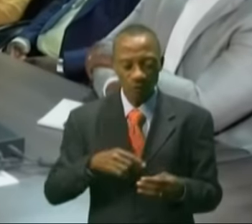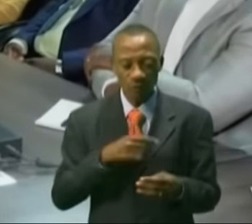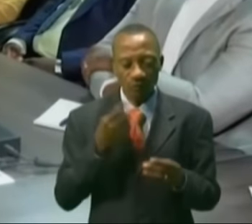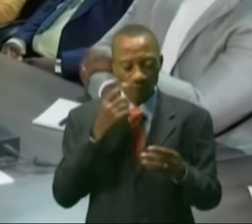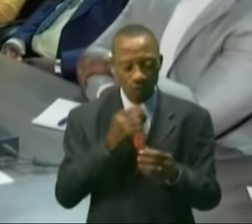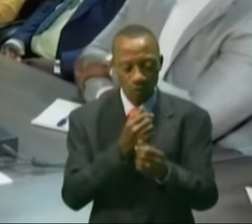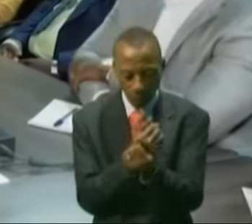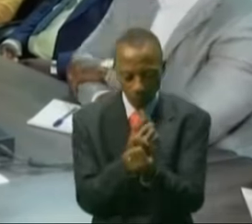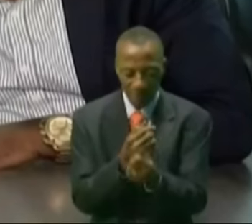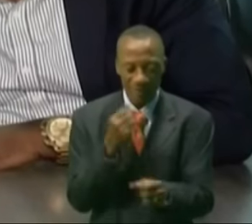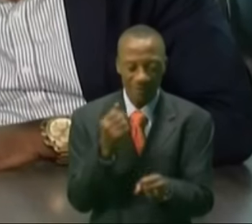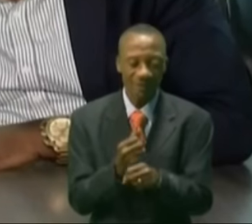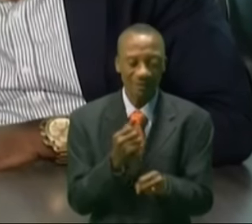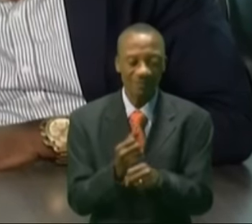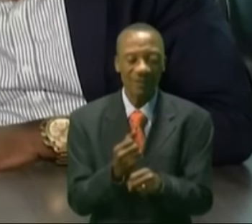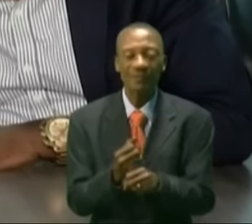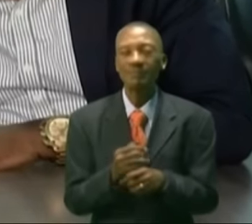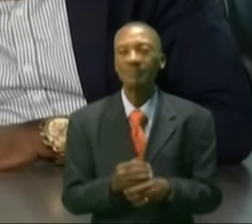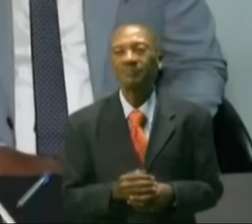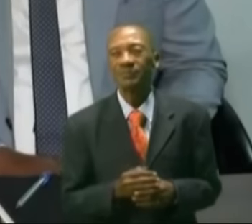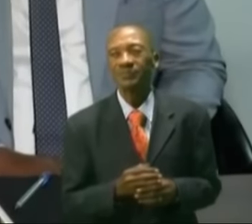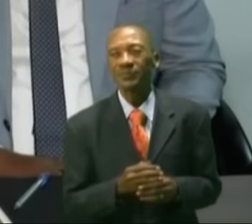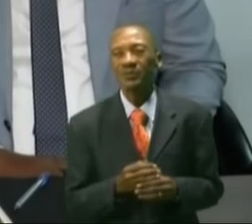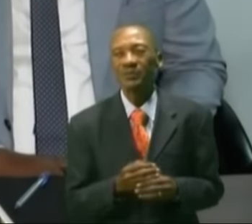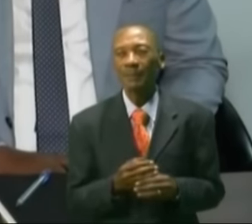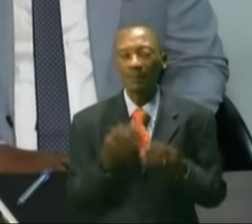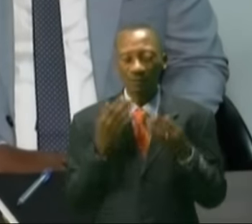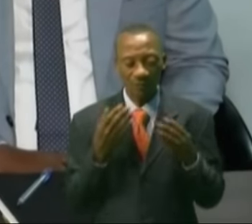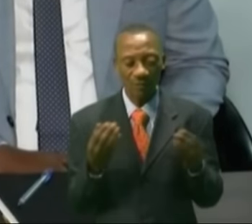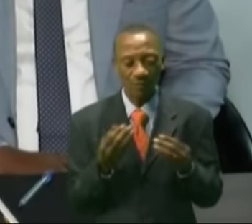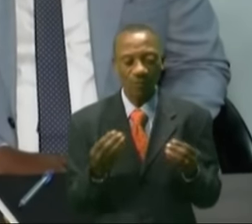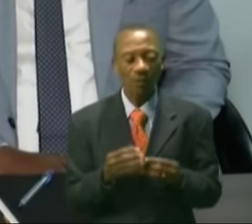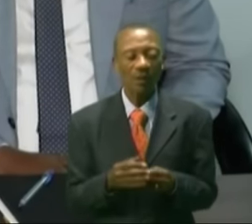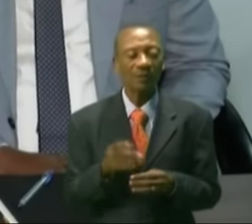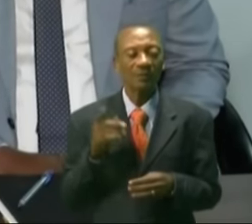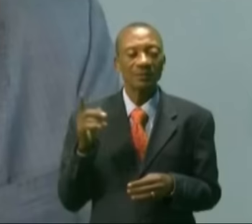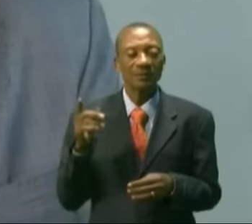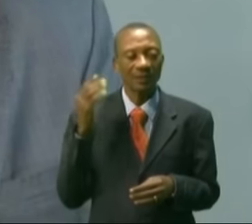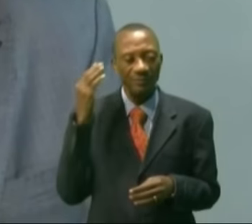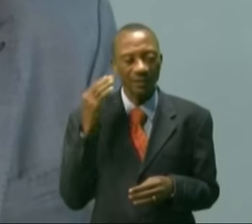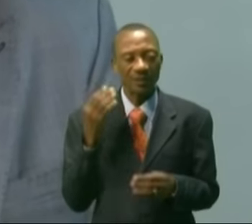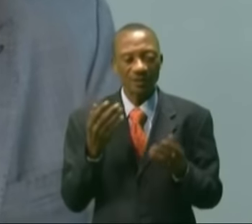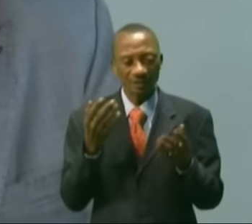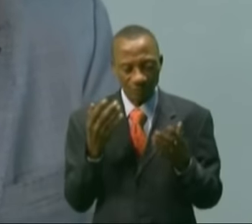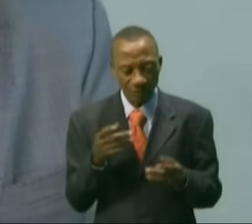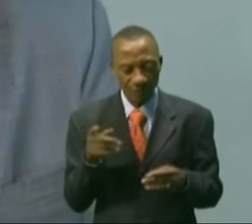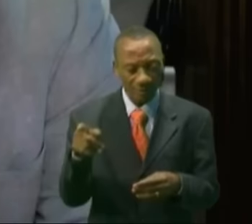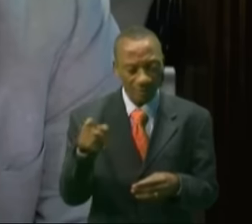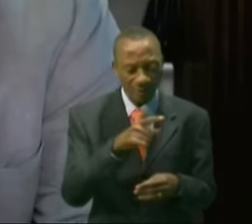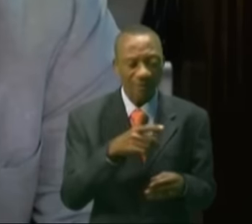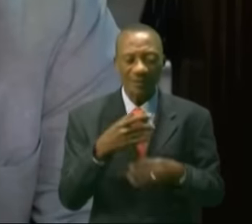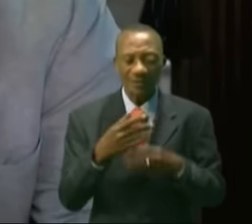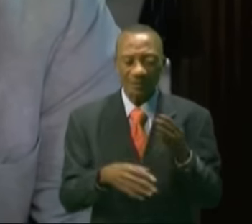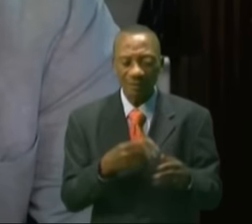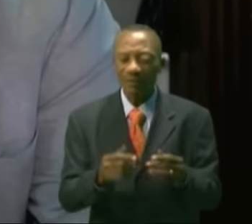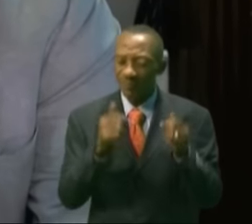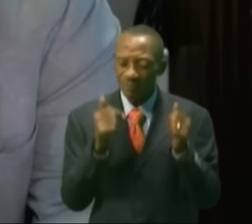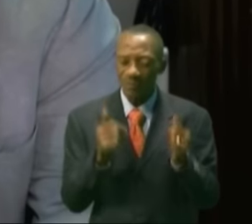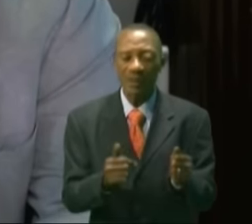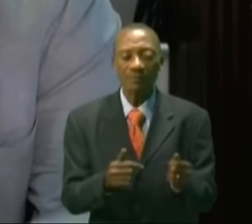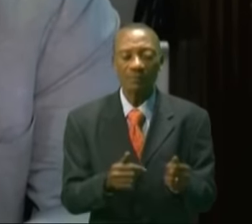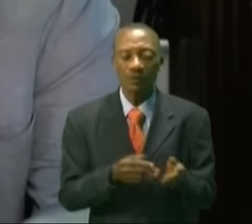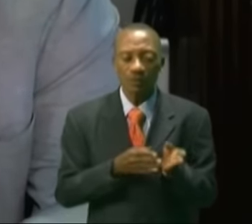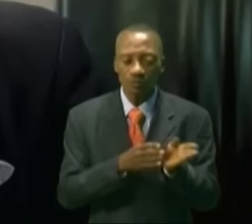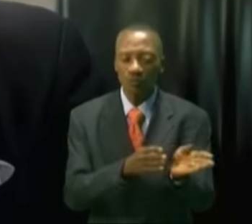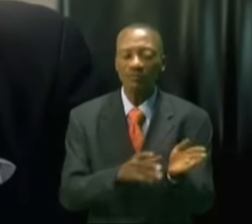Mouba a évoqué également l'imminence du lancement des états généraux du secteur de l'électricité qui vont ouvrir la